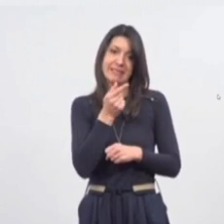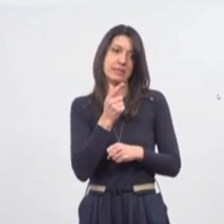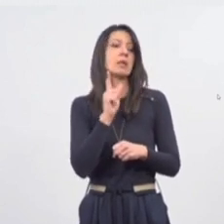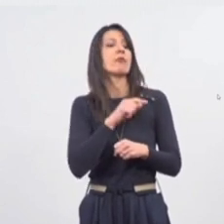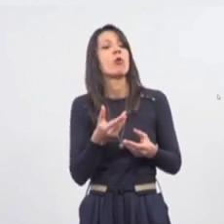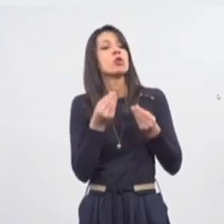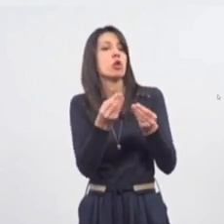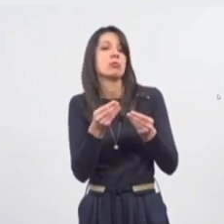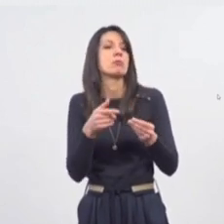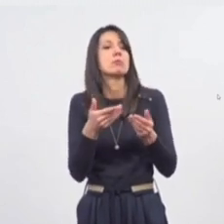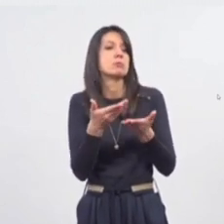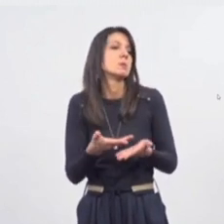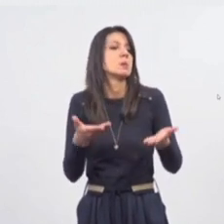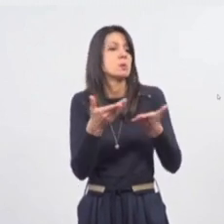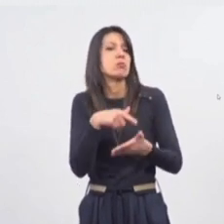la vie.